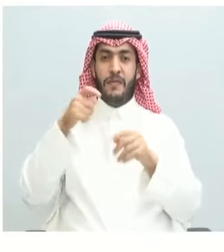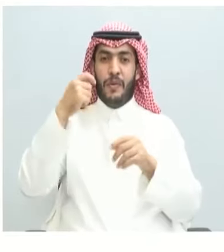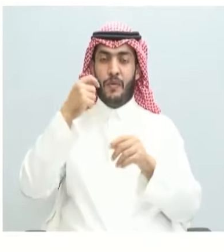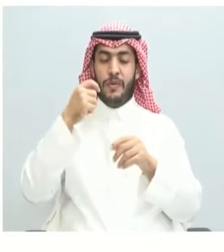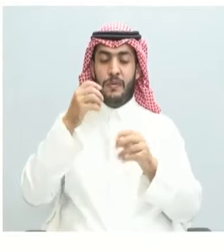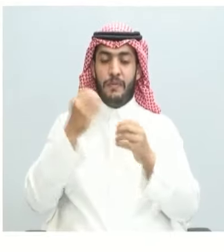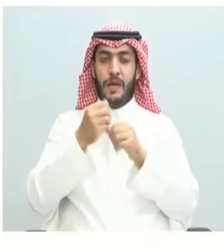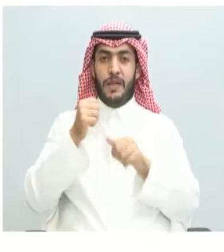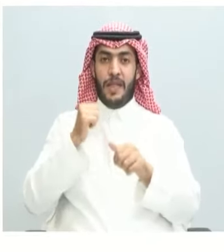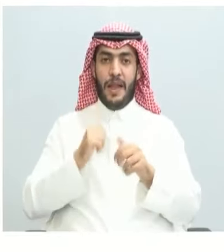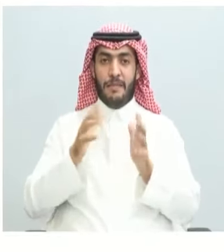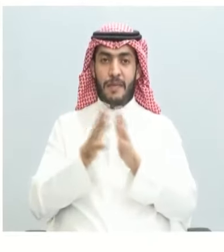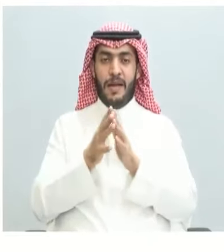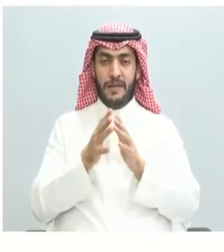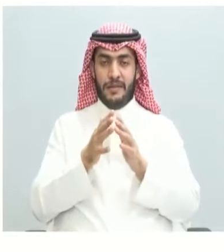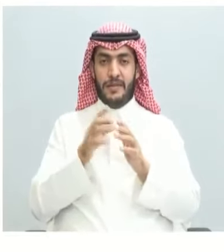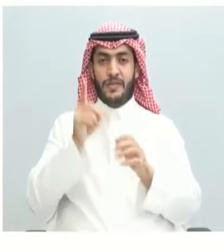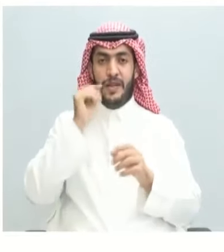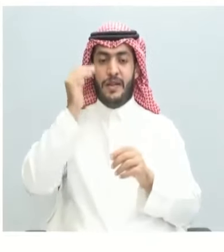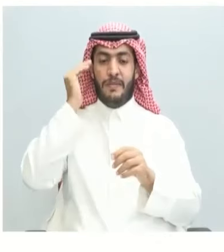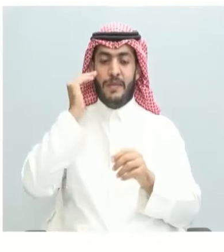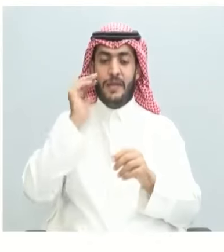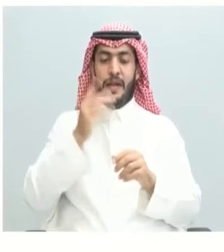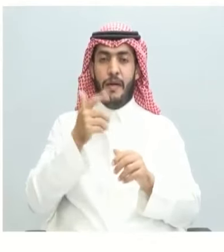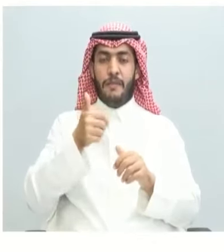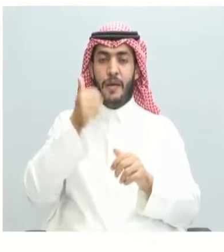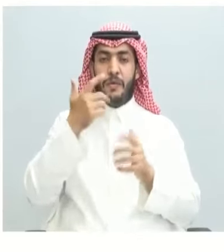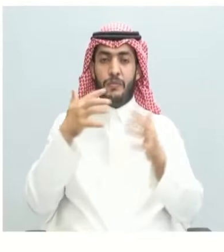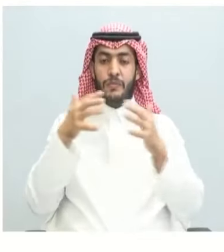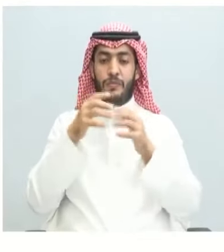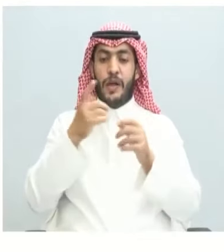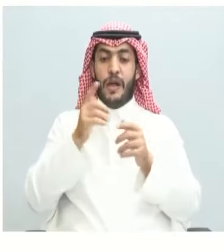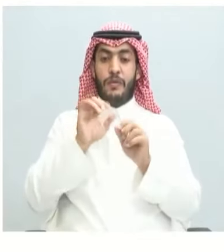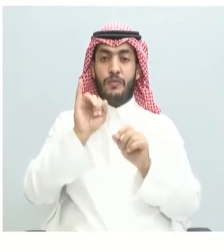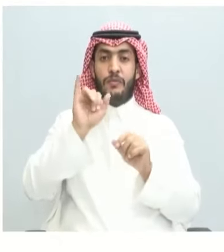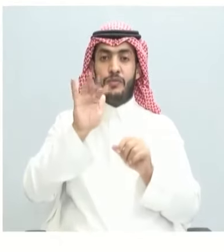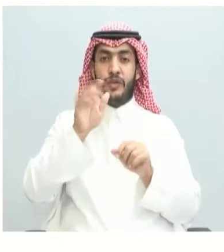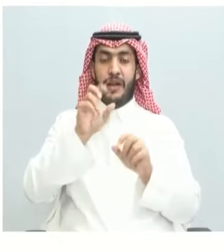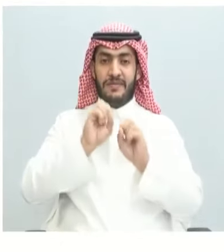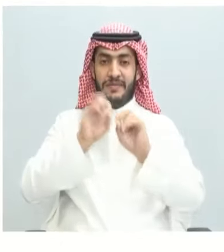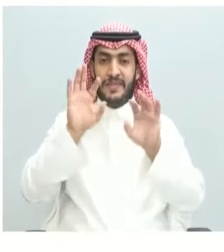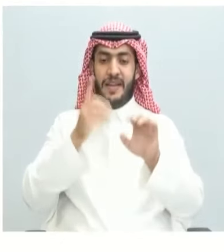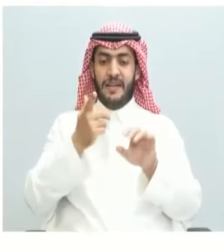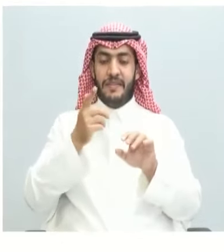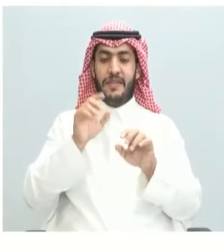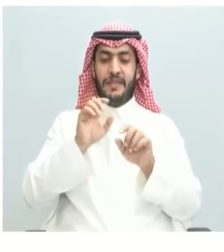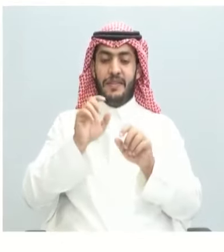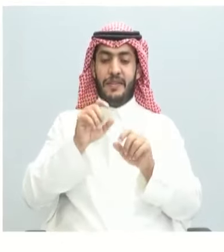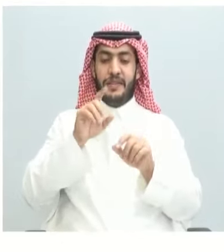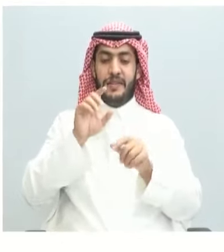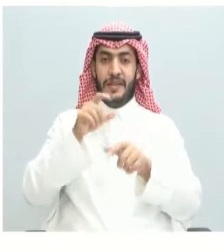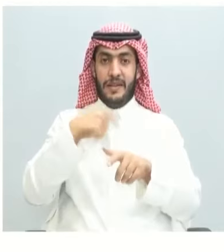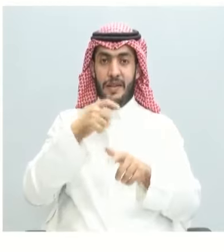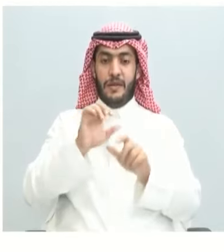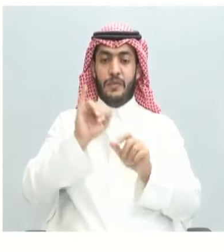الفيديو مع زملائك في الفصل كيف نقوم بمشاركه مقطع الفيديو طبعا لمشاركه المقطع الفيديو نستطيع